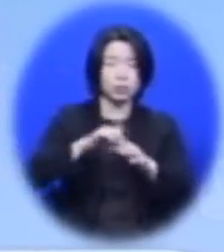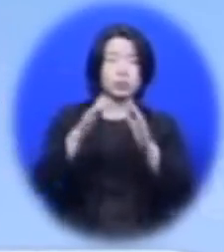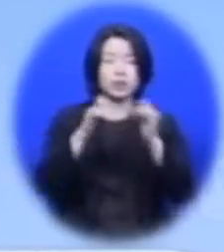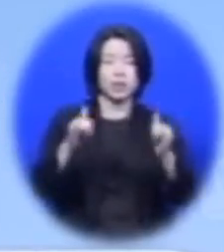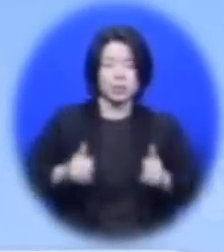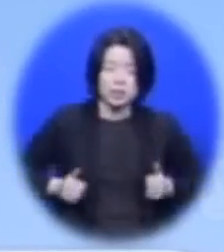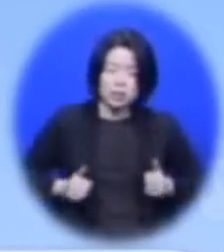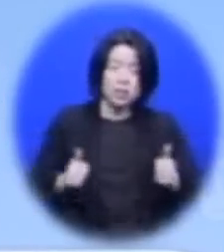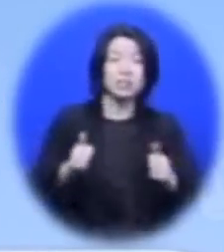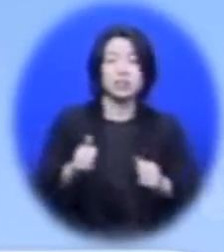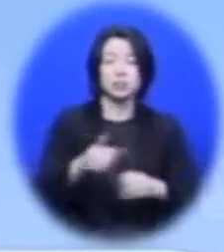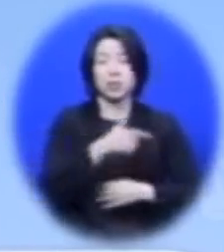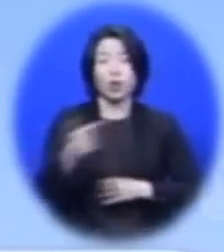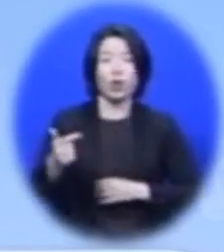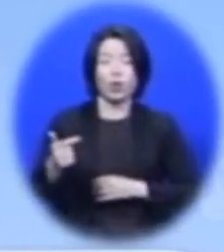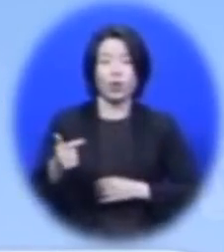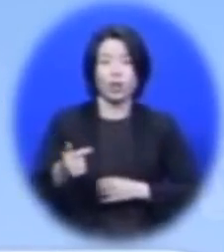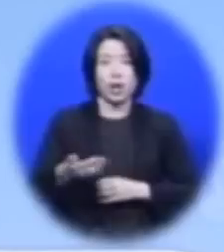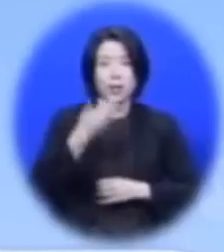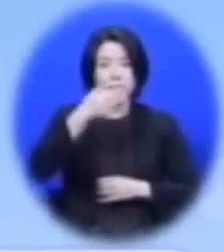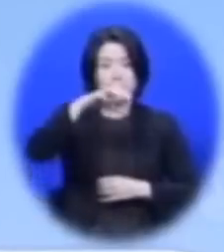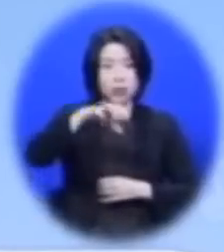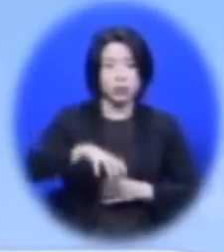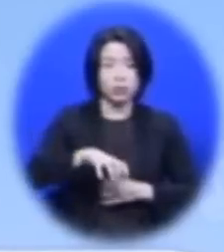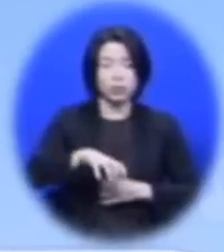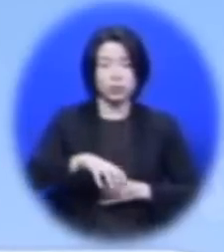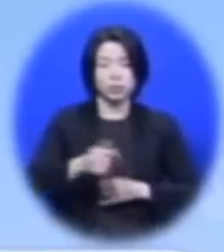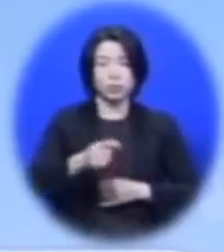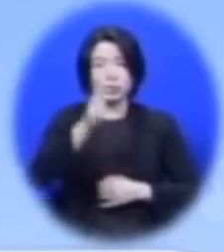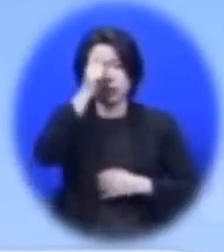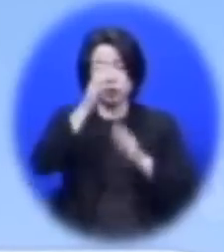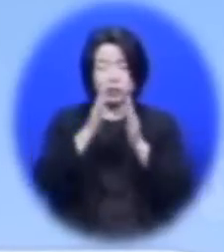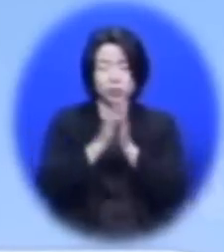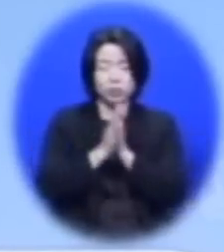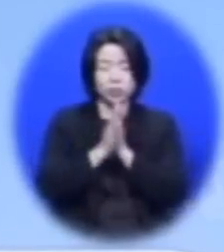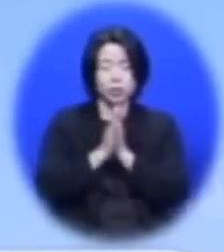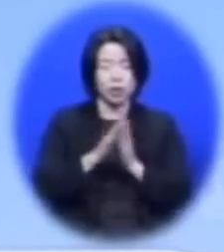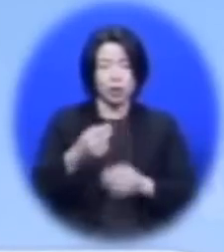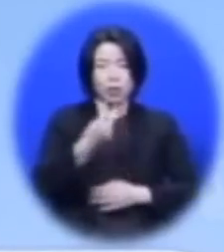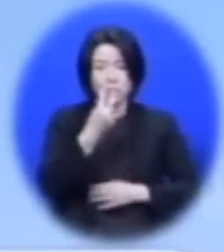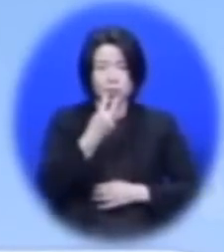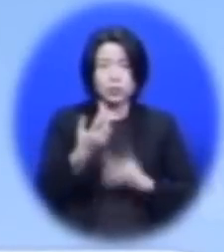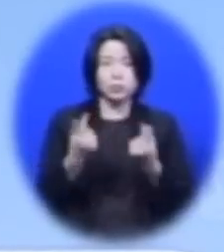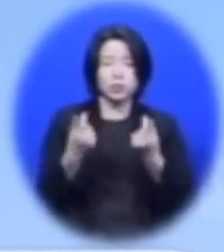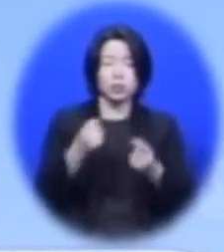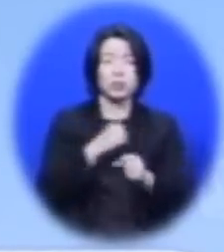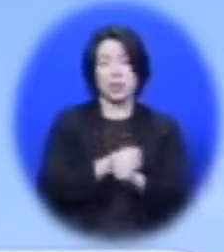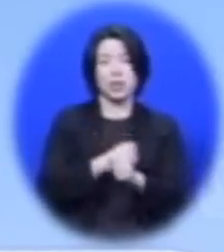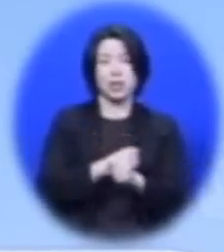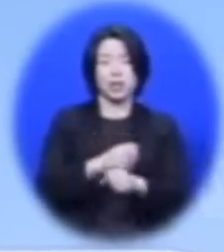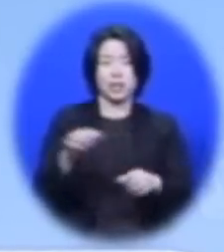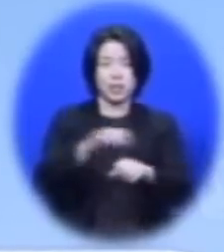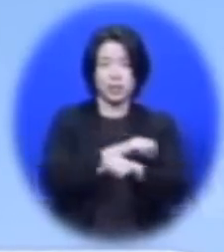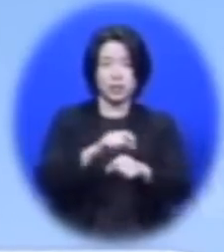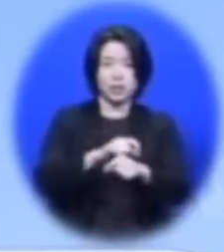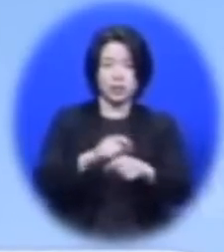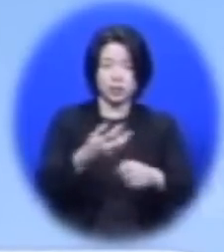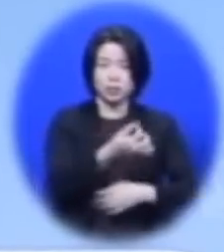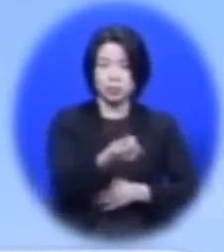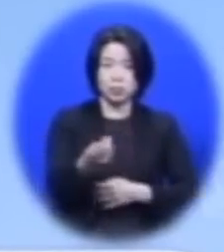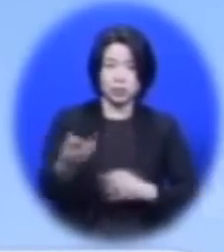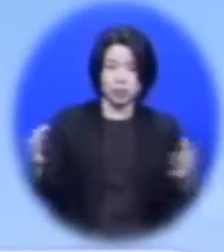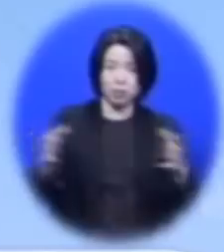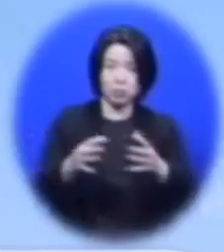대단해서 식당에 가서도 기도는 목숨처럼 해야 합니다. 특히 몇 사람이라 같이